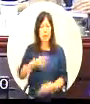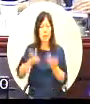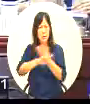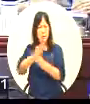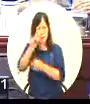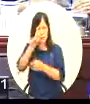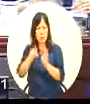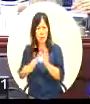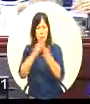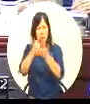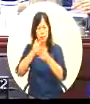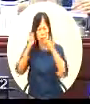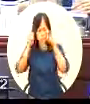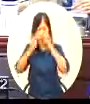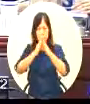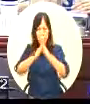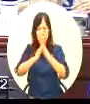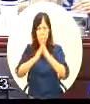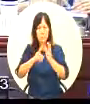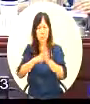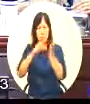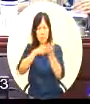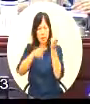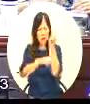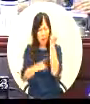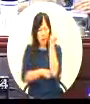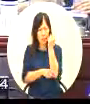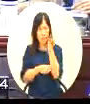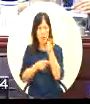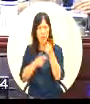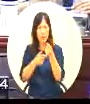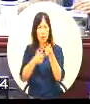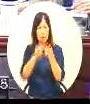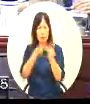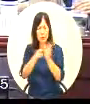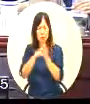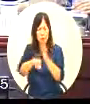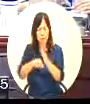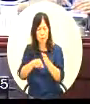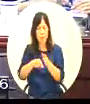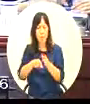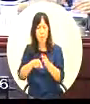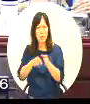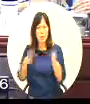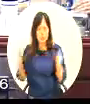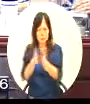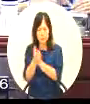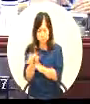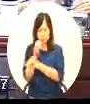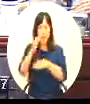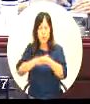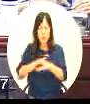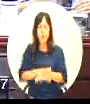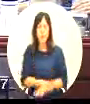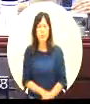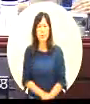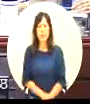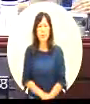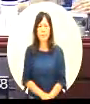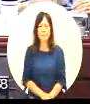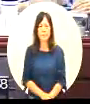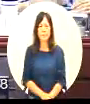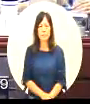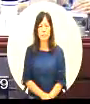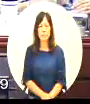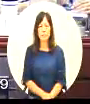们也会请高雄市级的立法委员在这个部分，哦，我们一起来努力。啊，另外一个部